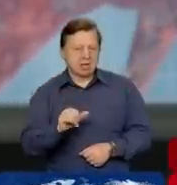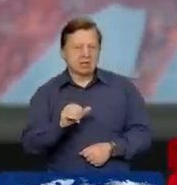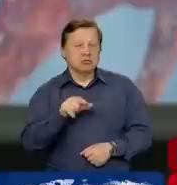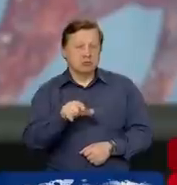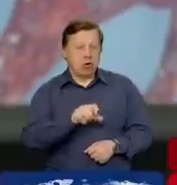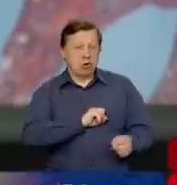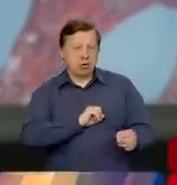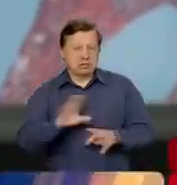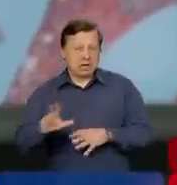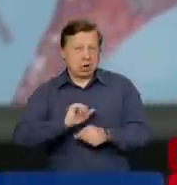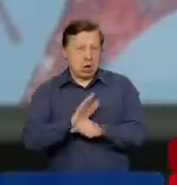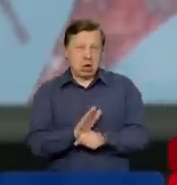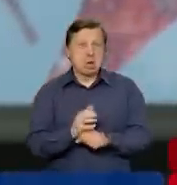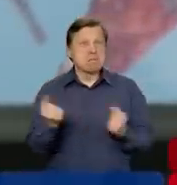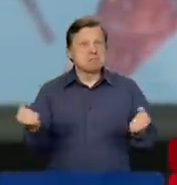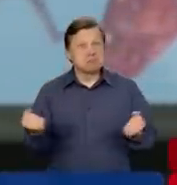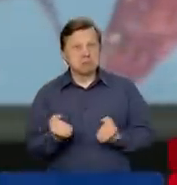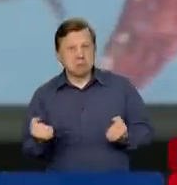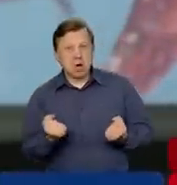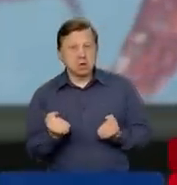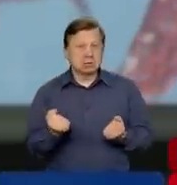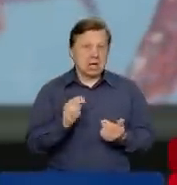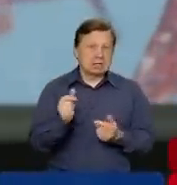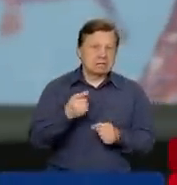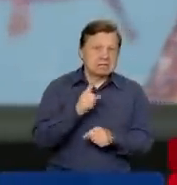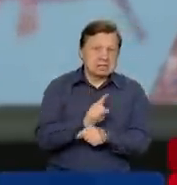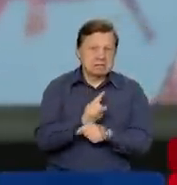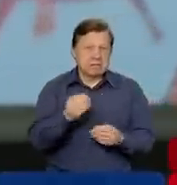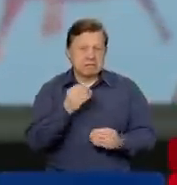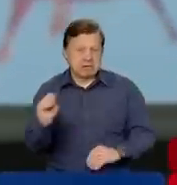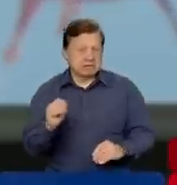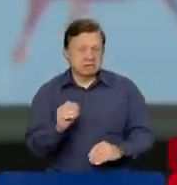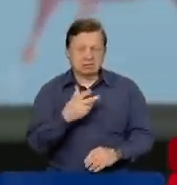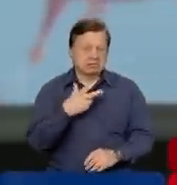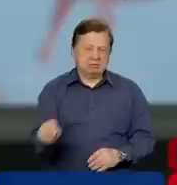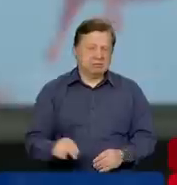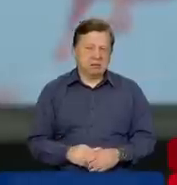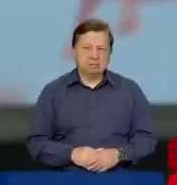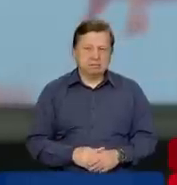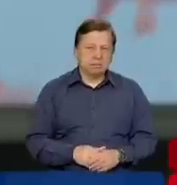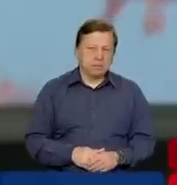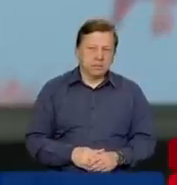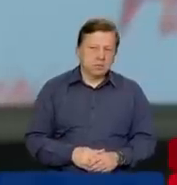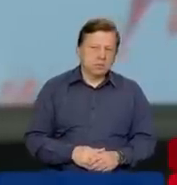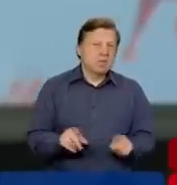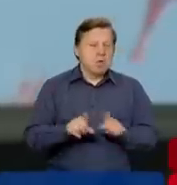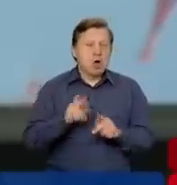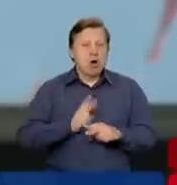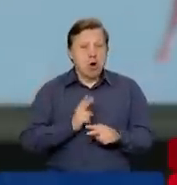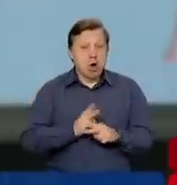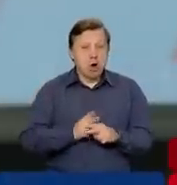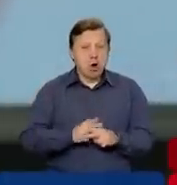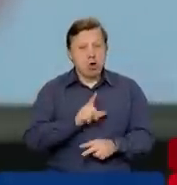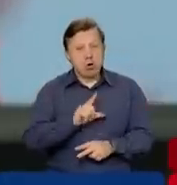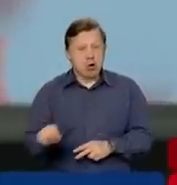zarażenie koronawirusem w jakimś mocniejszym stopniu, większym stopniu niż inne osoby, ani też nie jest pani narażona na cięższy przebieg